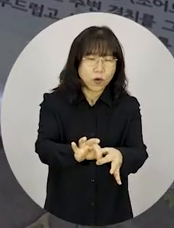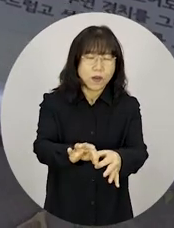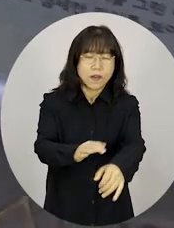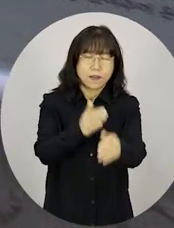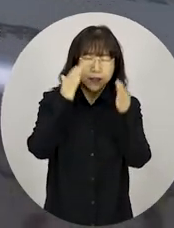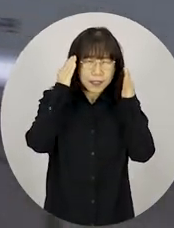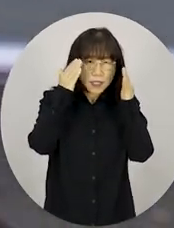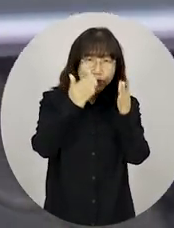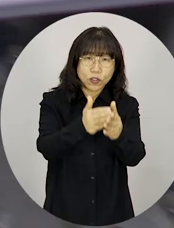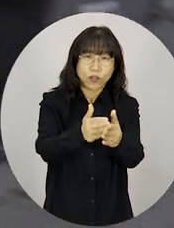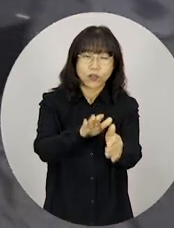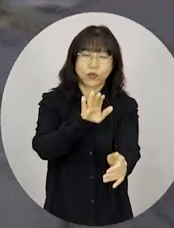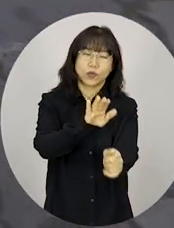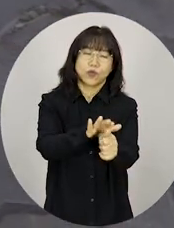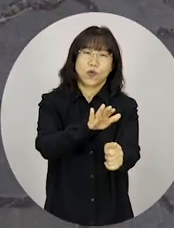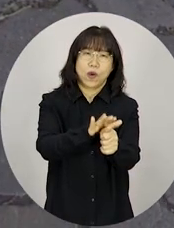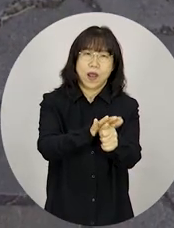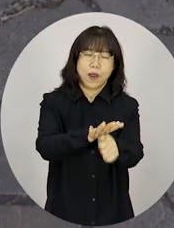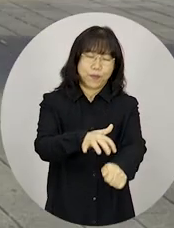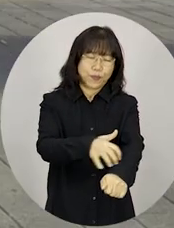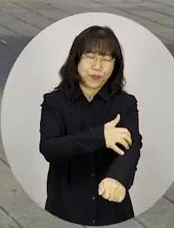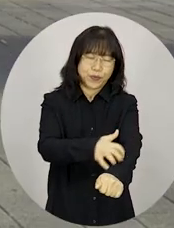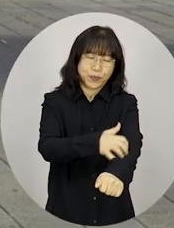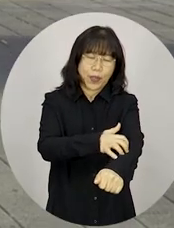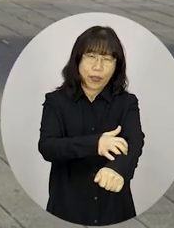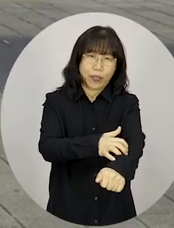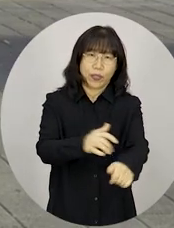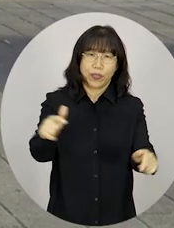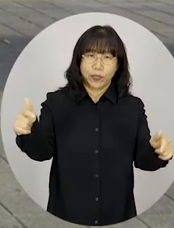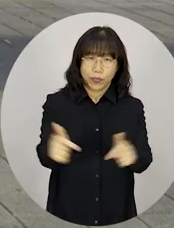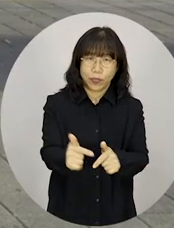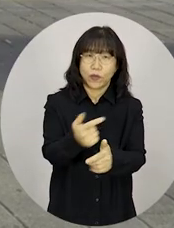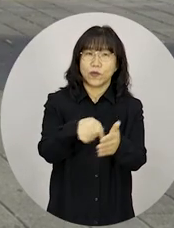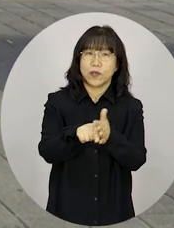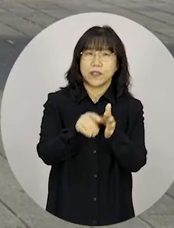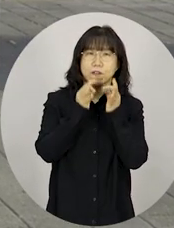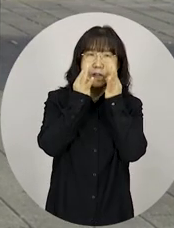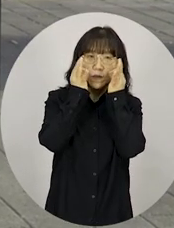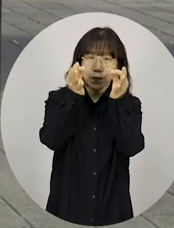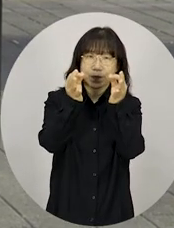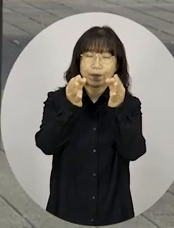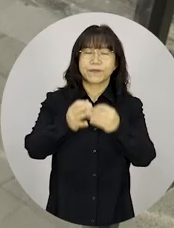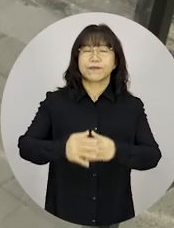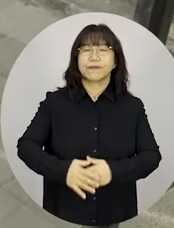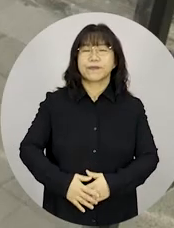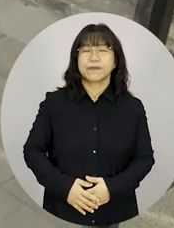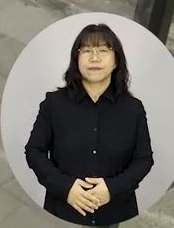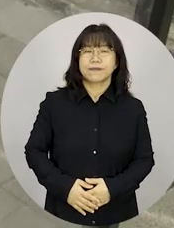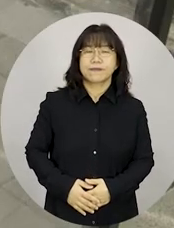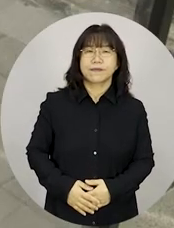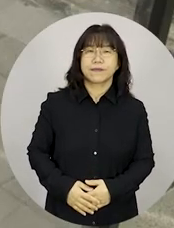앞으로도 주민 밀착형 행정을 통해 생활 속 불편사항을 해결하는데 최선을 다할 예정입니다